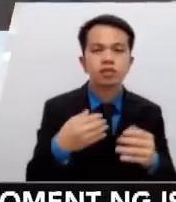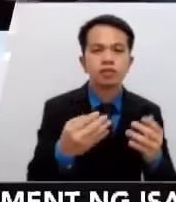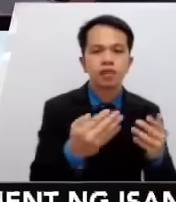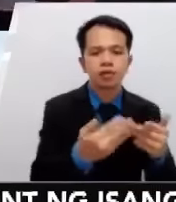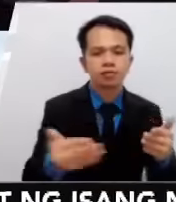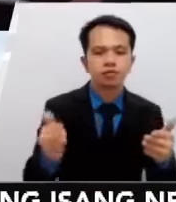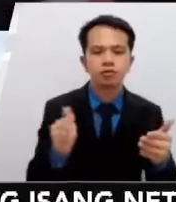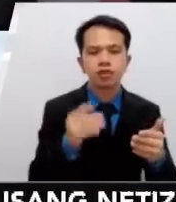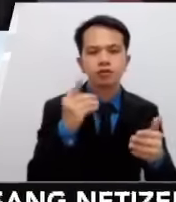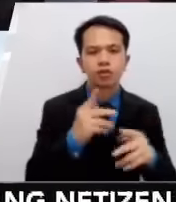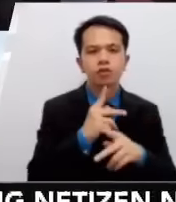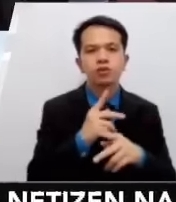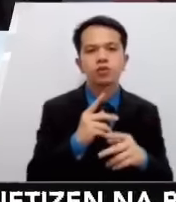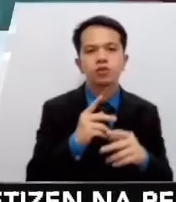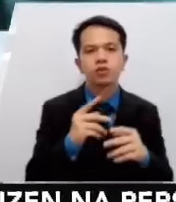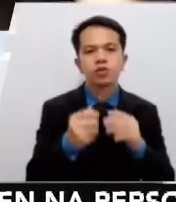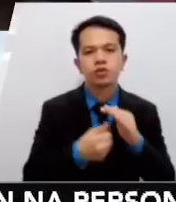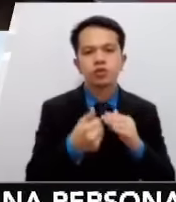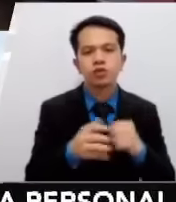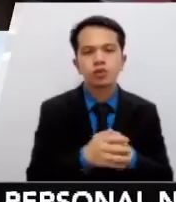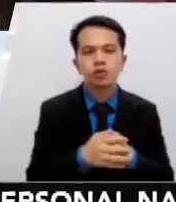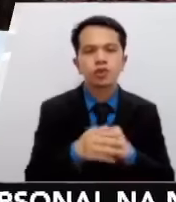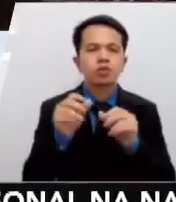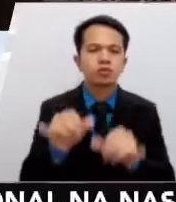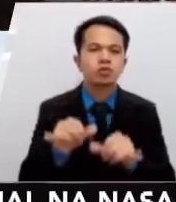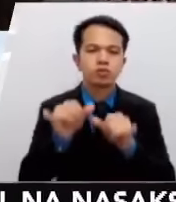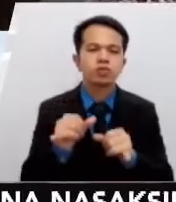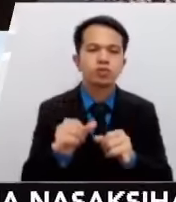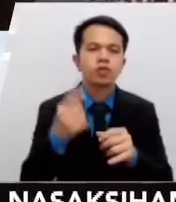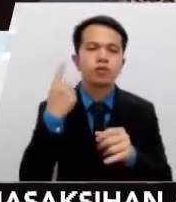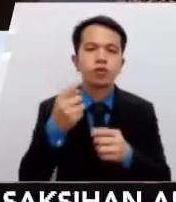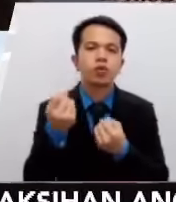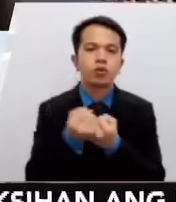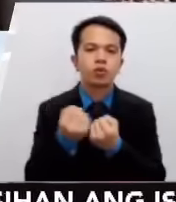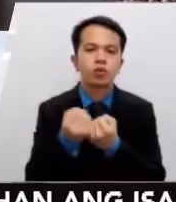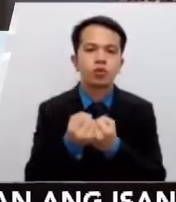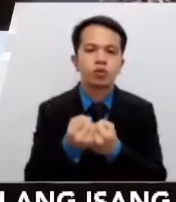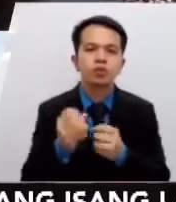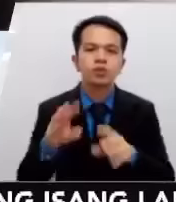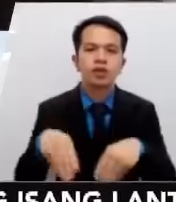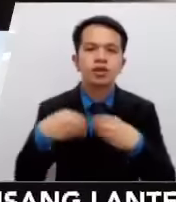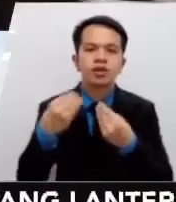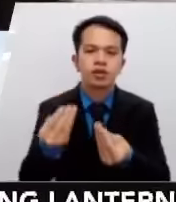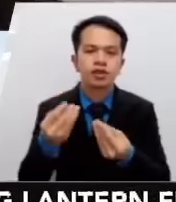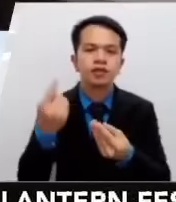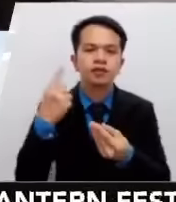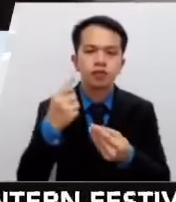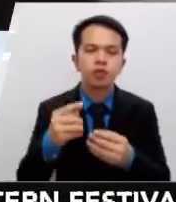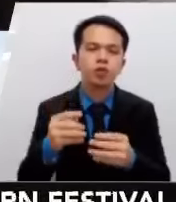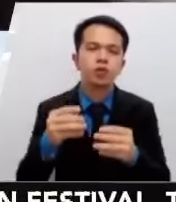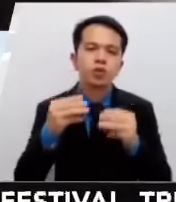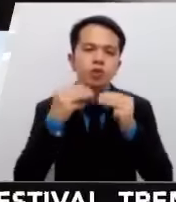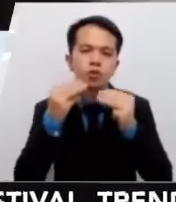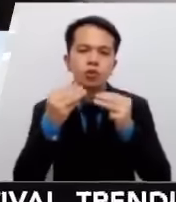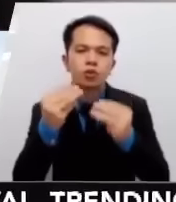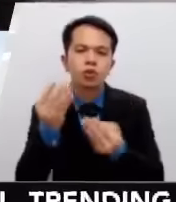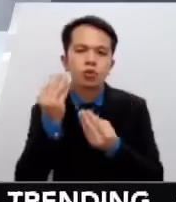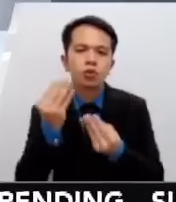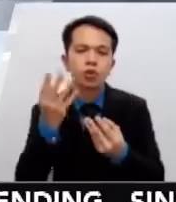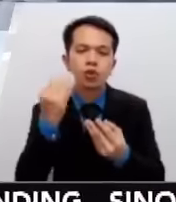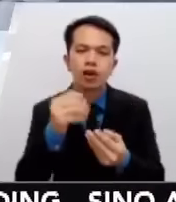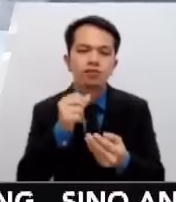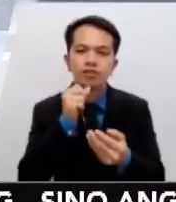dito ng ilang araw para magpakita ng suporta. Hanga daw nilang magkaroon ng araw ng pagpapahayag dahil hindi na raw umano maayos ang mga